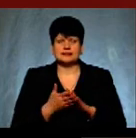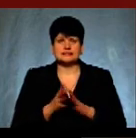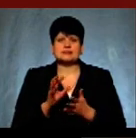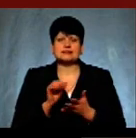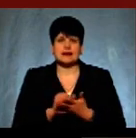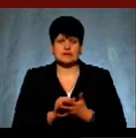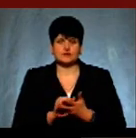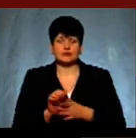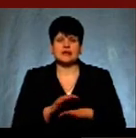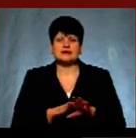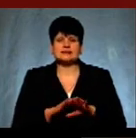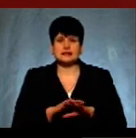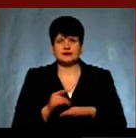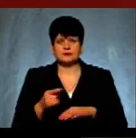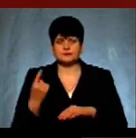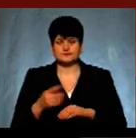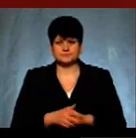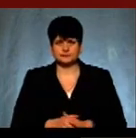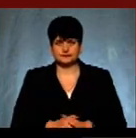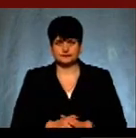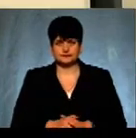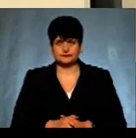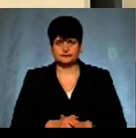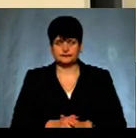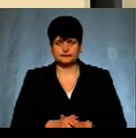зайнятістю населення на Тернопільщині?